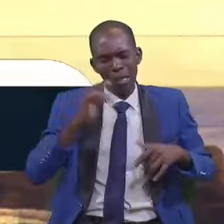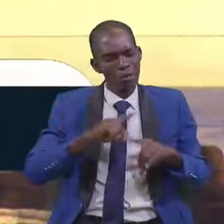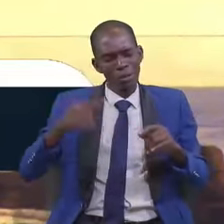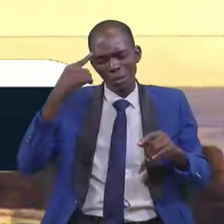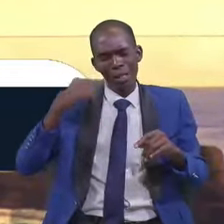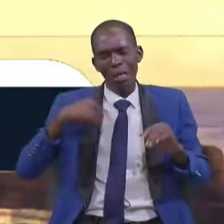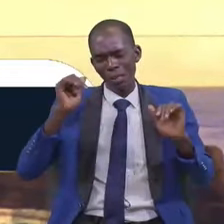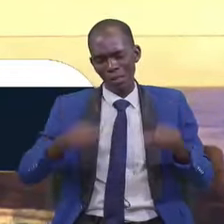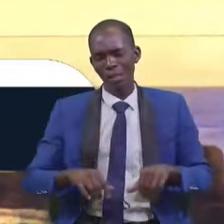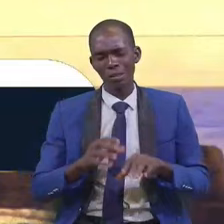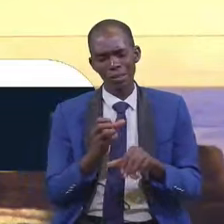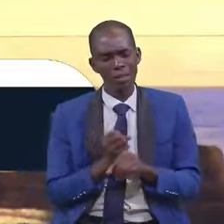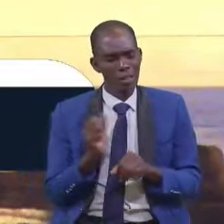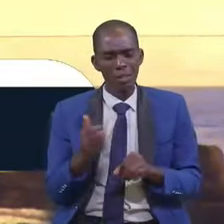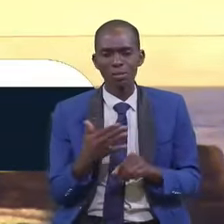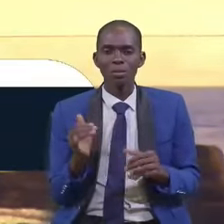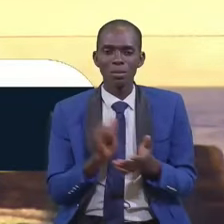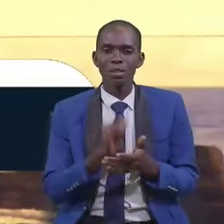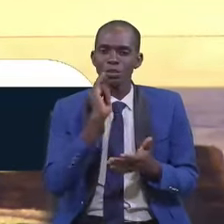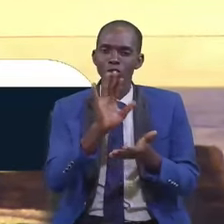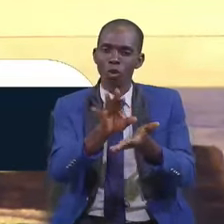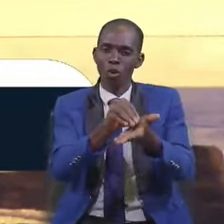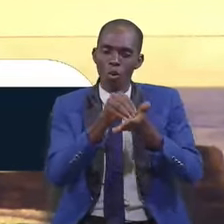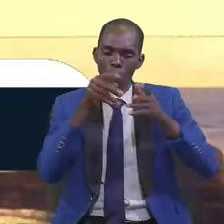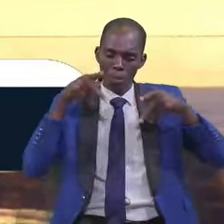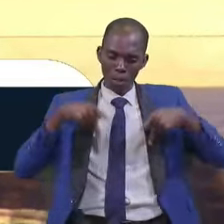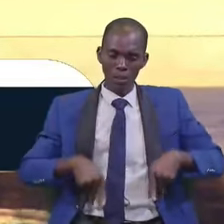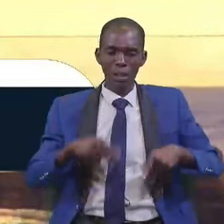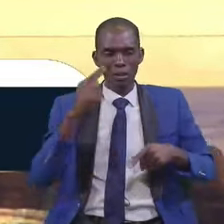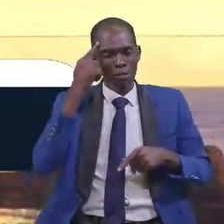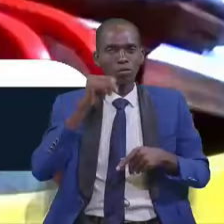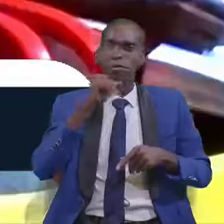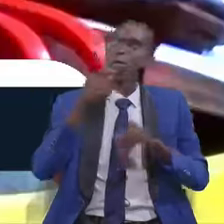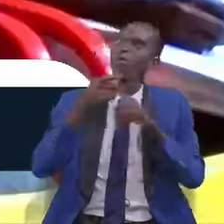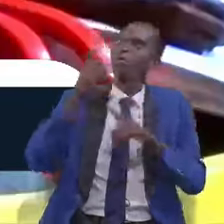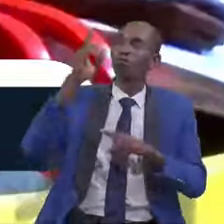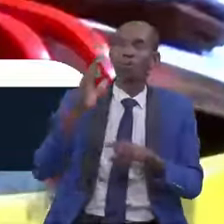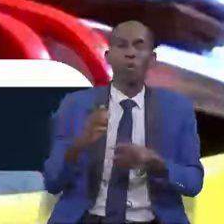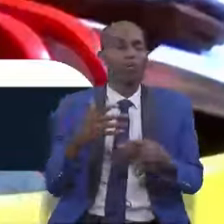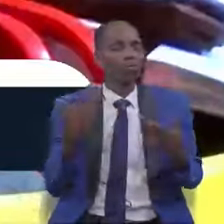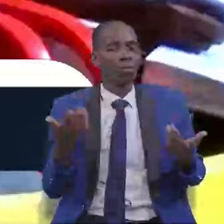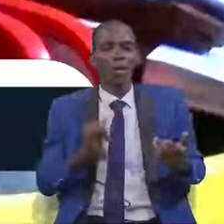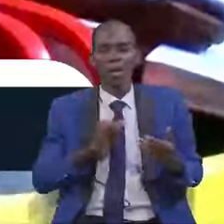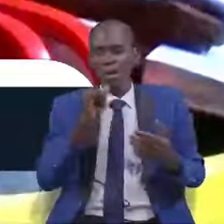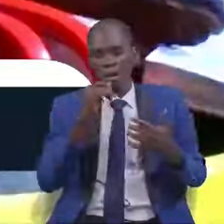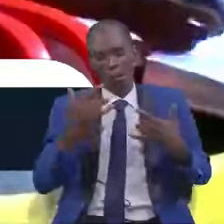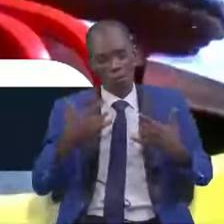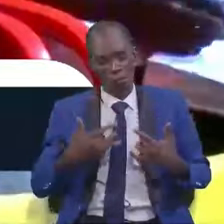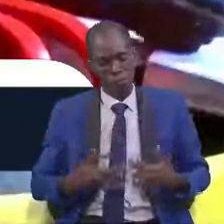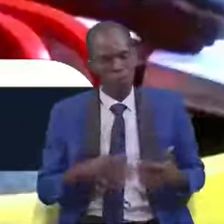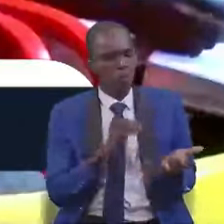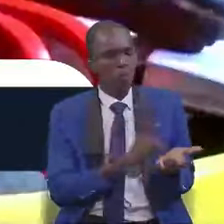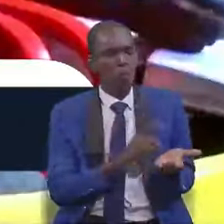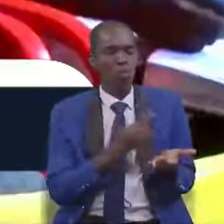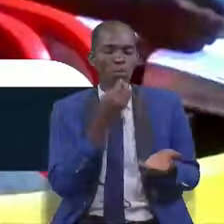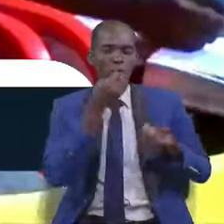pas que je peux avoir quelque chose. Ce sont tes pensées, ce n'est pas les pensées de Dieu. Le docteur m'a dit que j'ai un temps limité pour